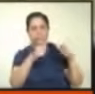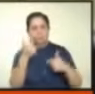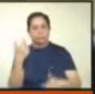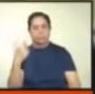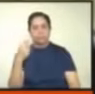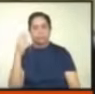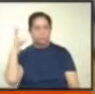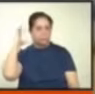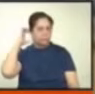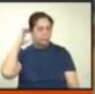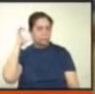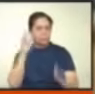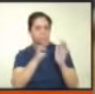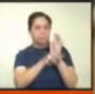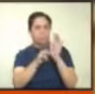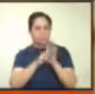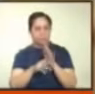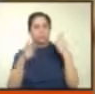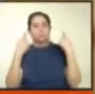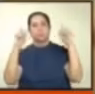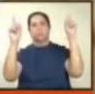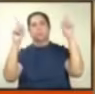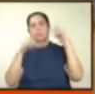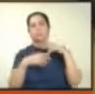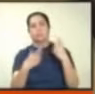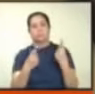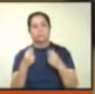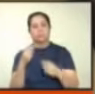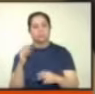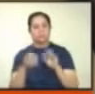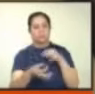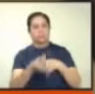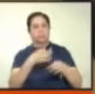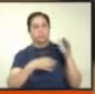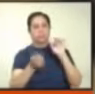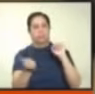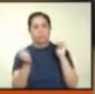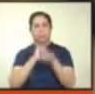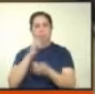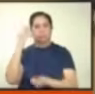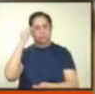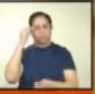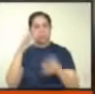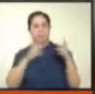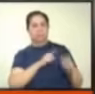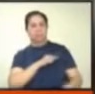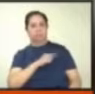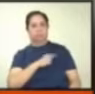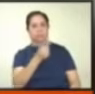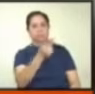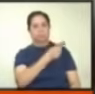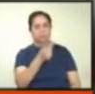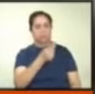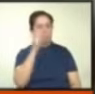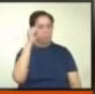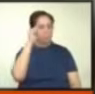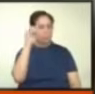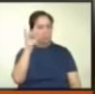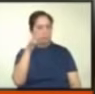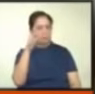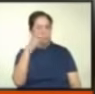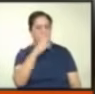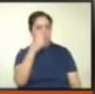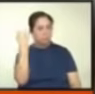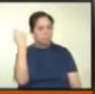Maguindanao Massacre case. Nagbunga na raw sa wakas ang ginawa niyang pagbaliktad matapos matulang guilty ang magkapatid na Andal Jr. at